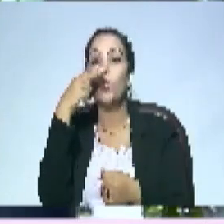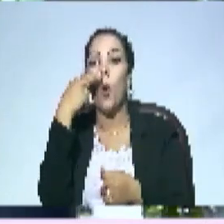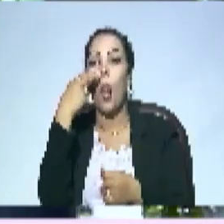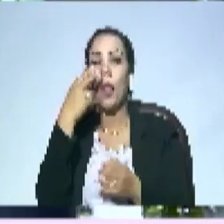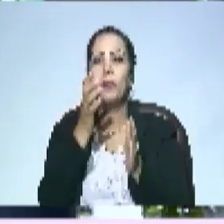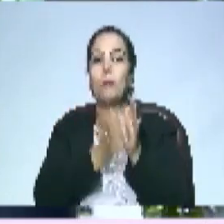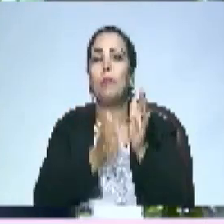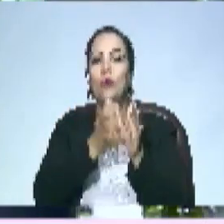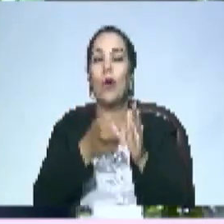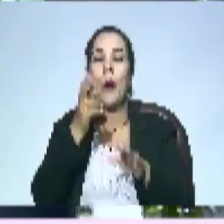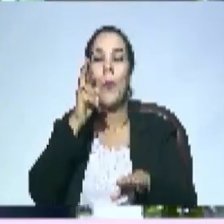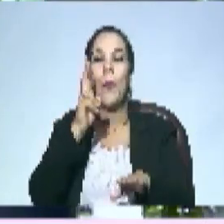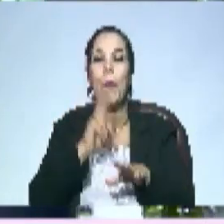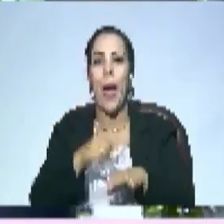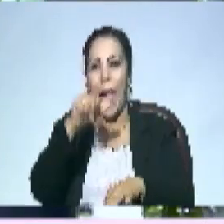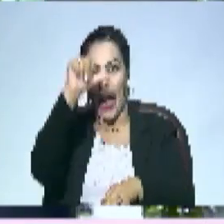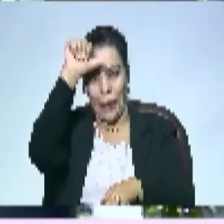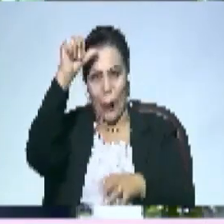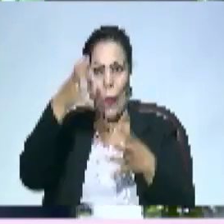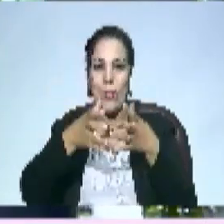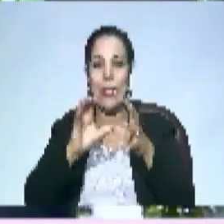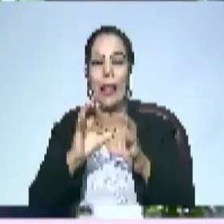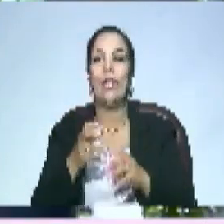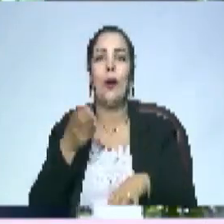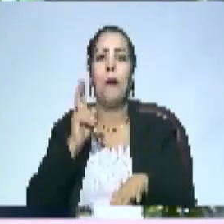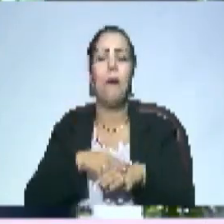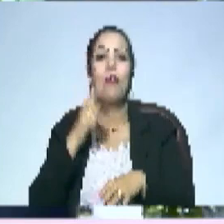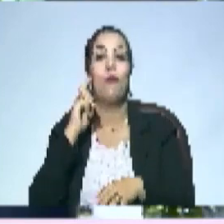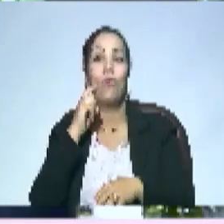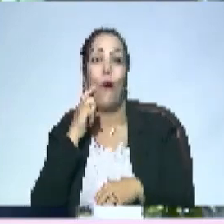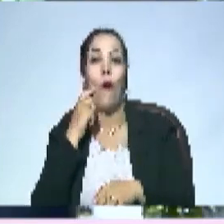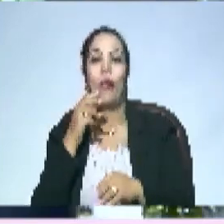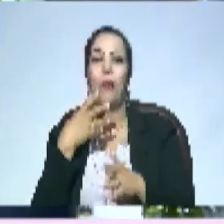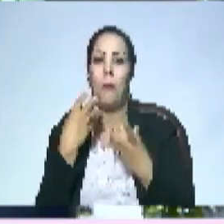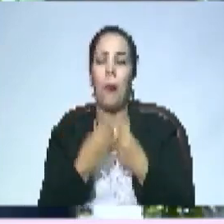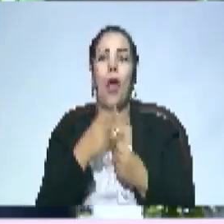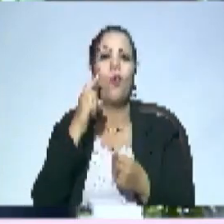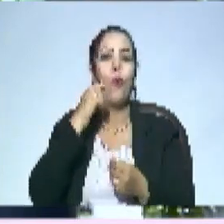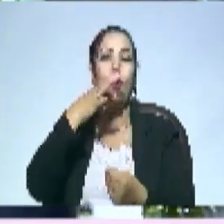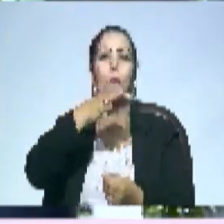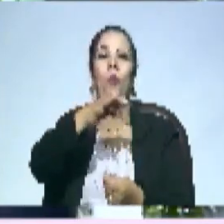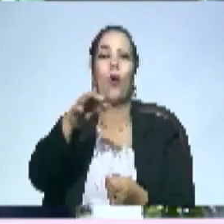هند، معانا سكر، ومعانا سكر بودرة.